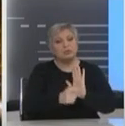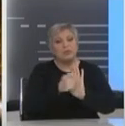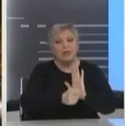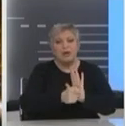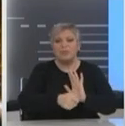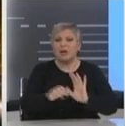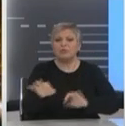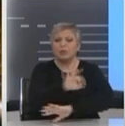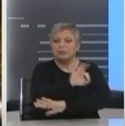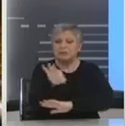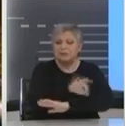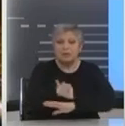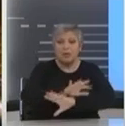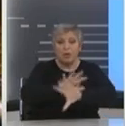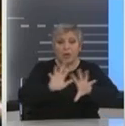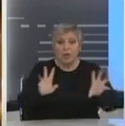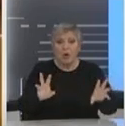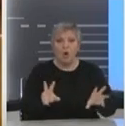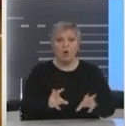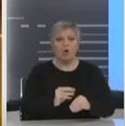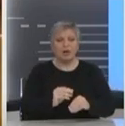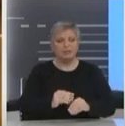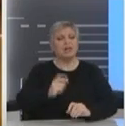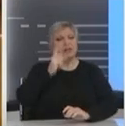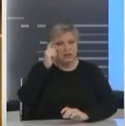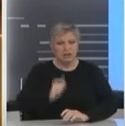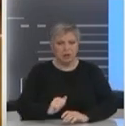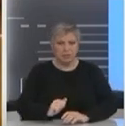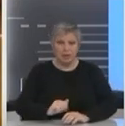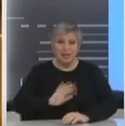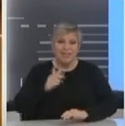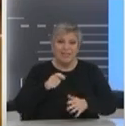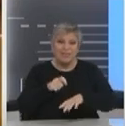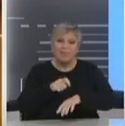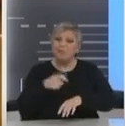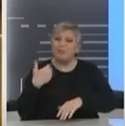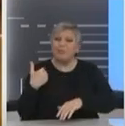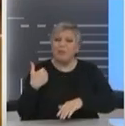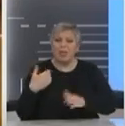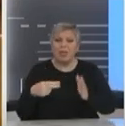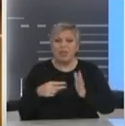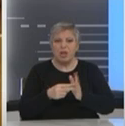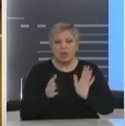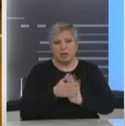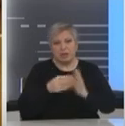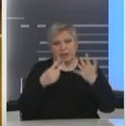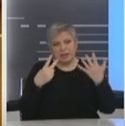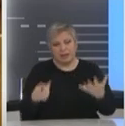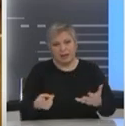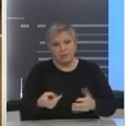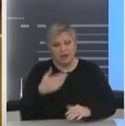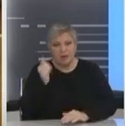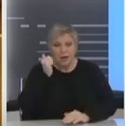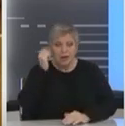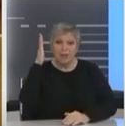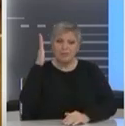όλη τη χώρα. Είναι αδιανόητο εν έτη 2017 να μην υπάρχει επίσημη